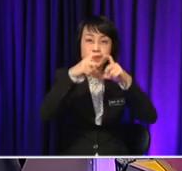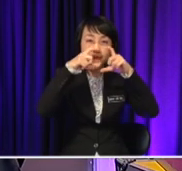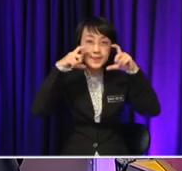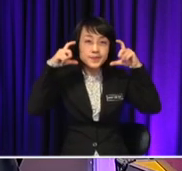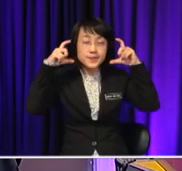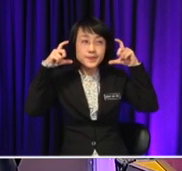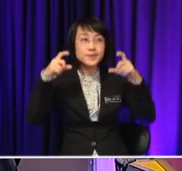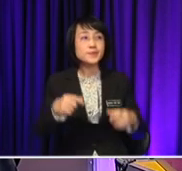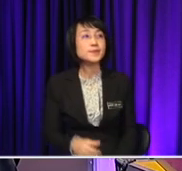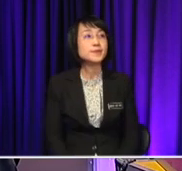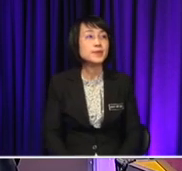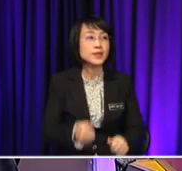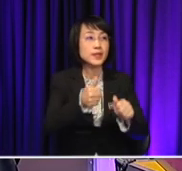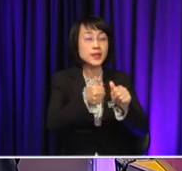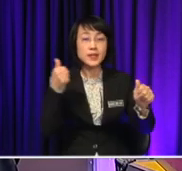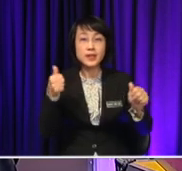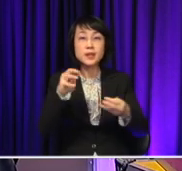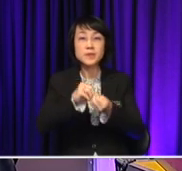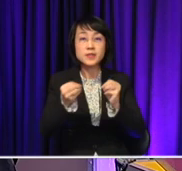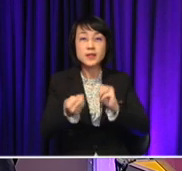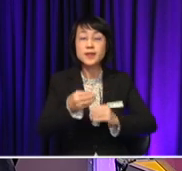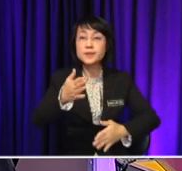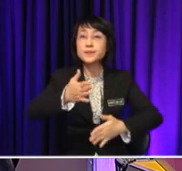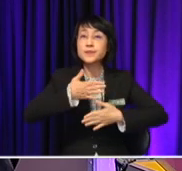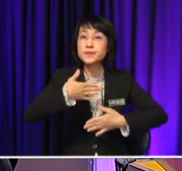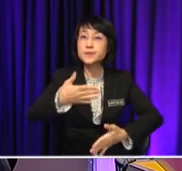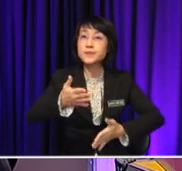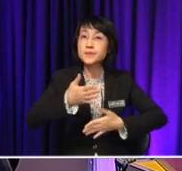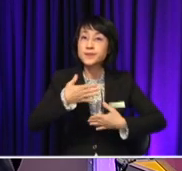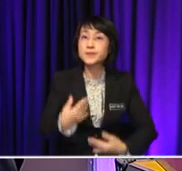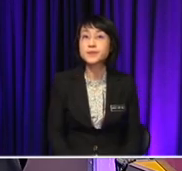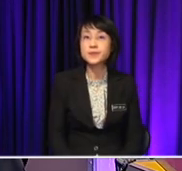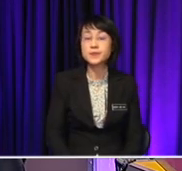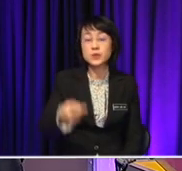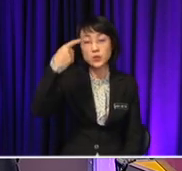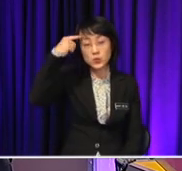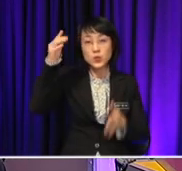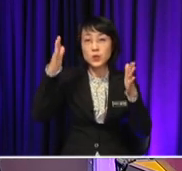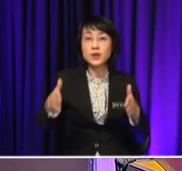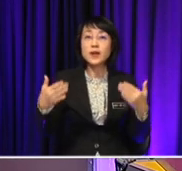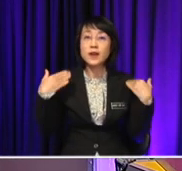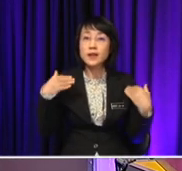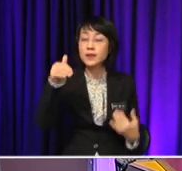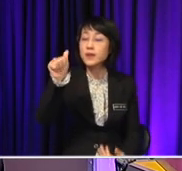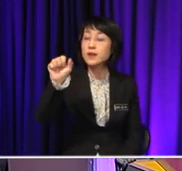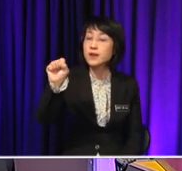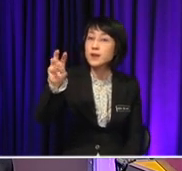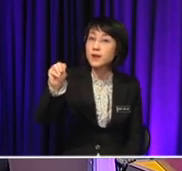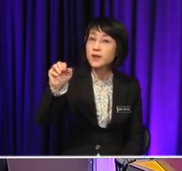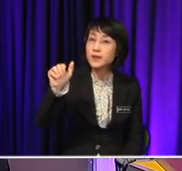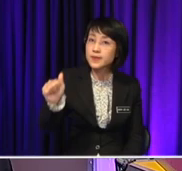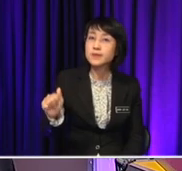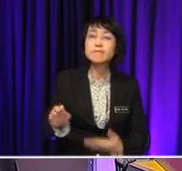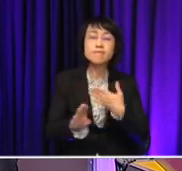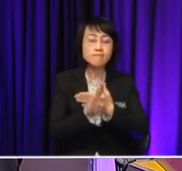masalah pernapasannya Oke mungkin kalau pagi pengidap penyakit asma akan mendatangkan risiko akibat daripada